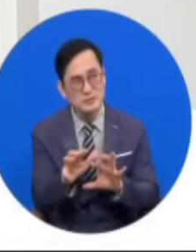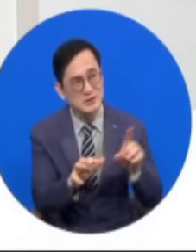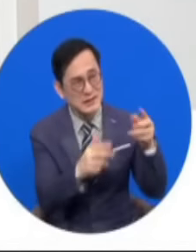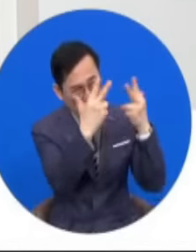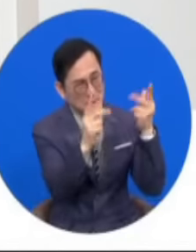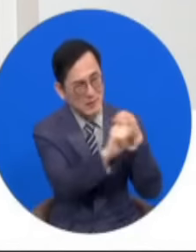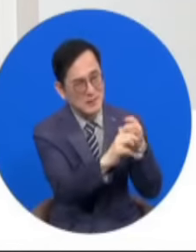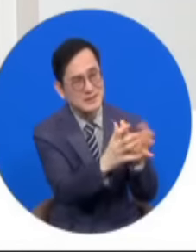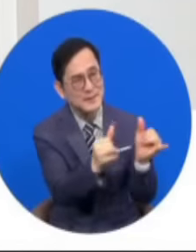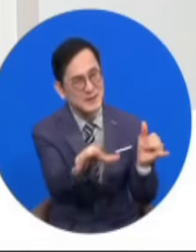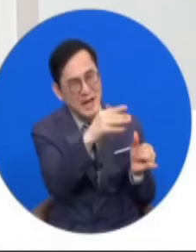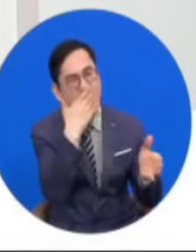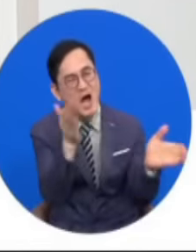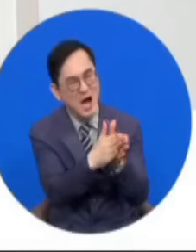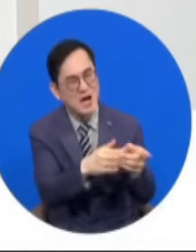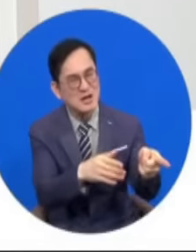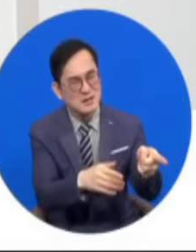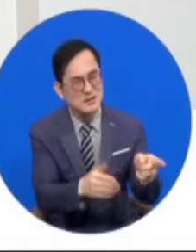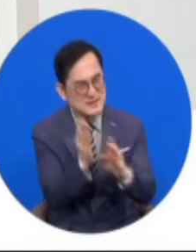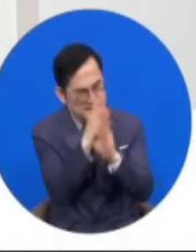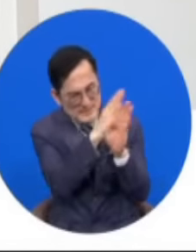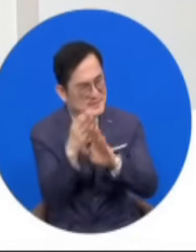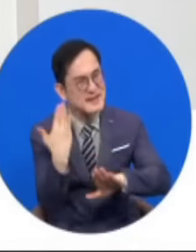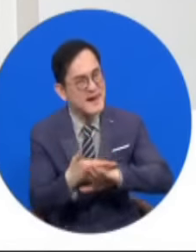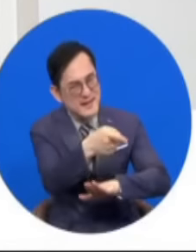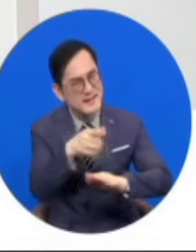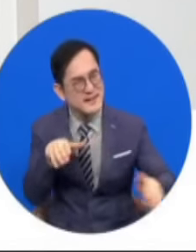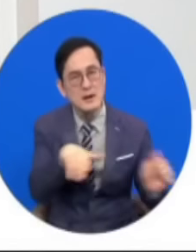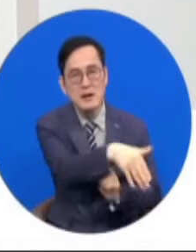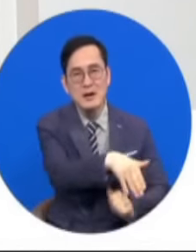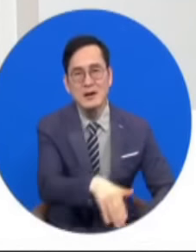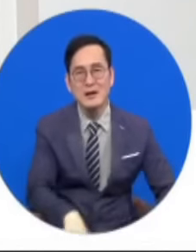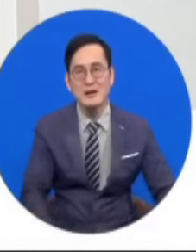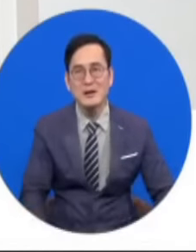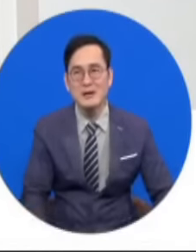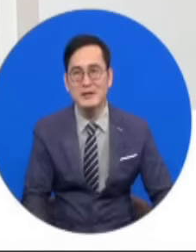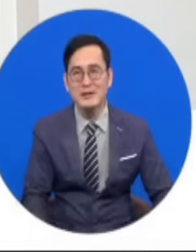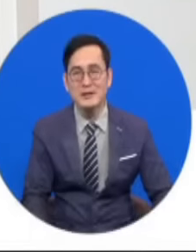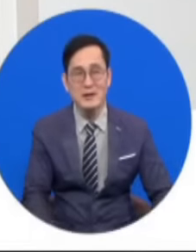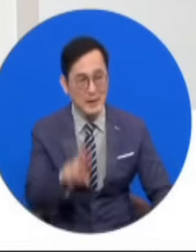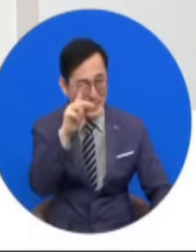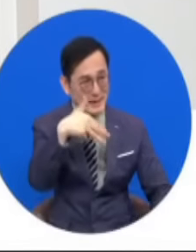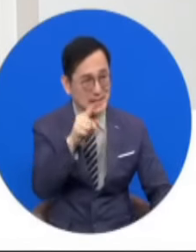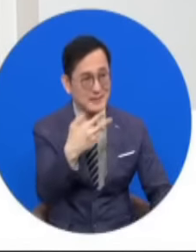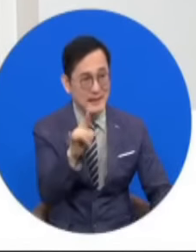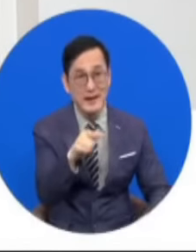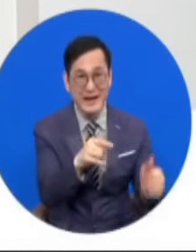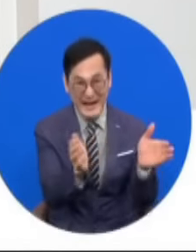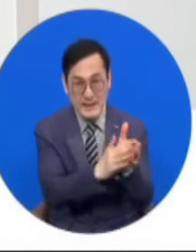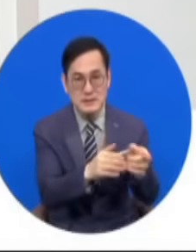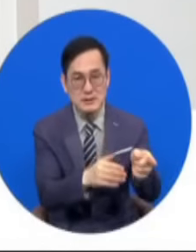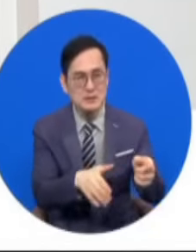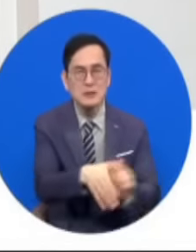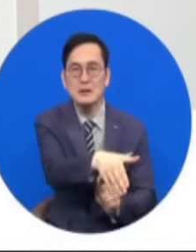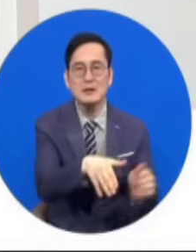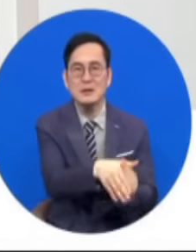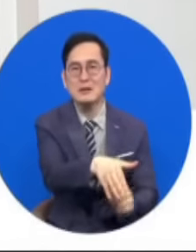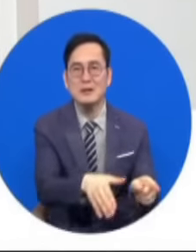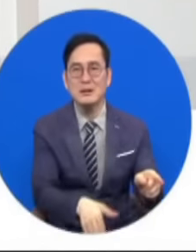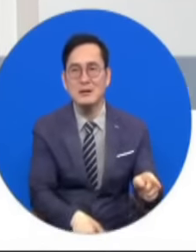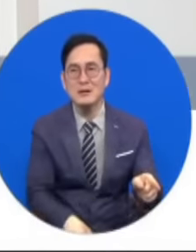지명하지 않았습니까 이번에 박찬대 원내 대표 마저 뭔가 지금 불만이고 이게 조금 지속된다면 저런 운영이 지속된다면 아마도이